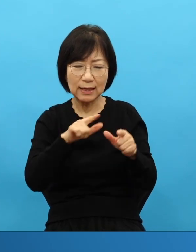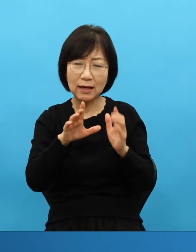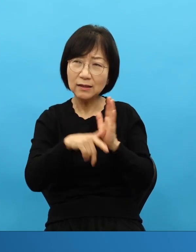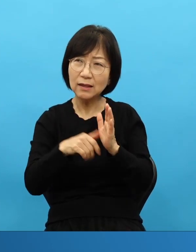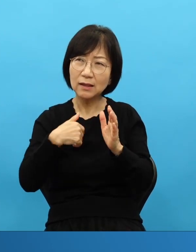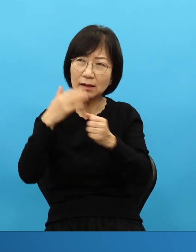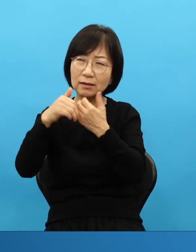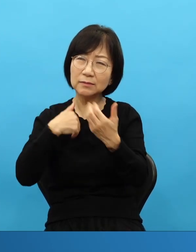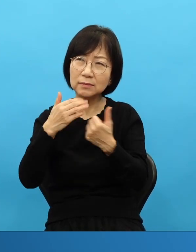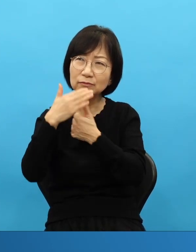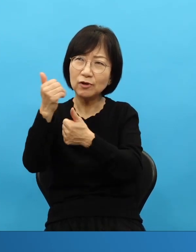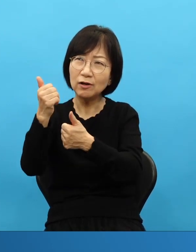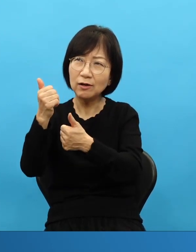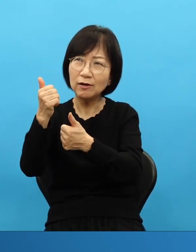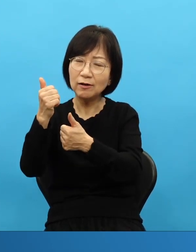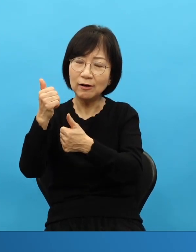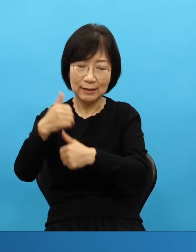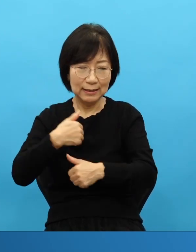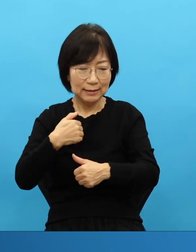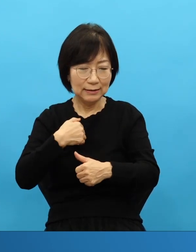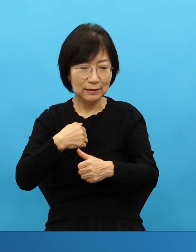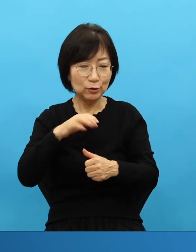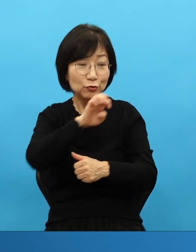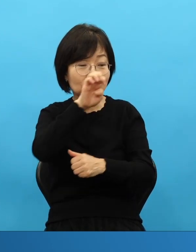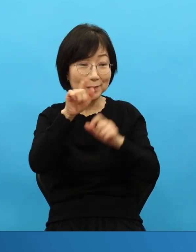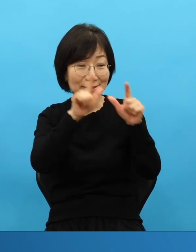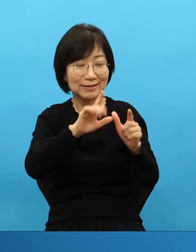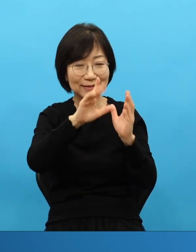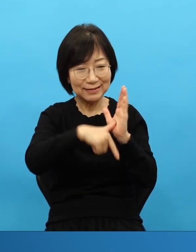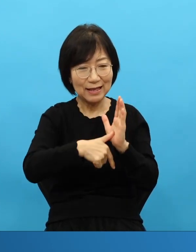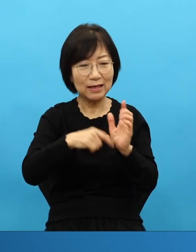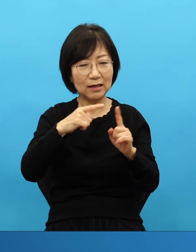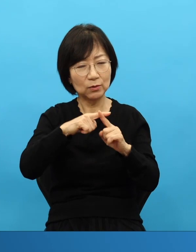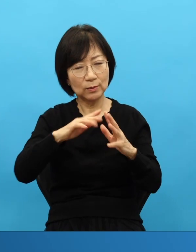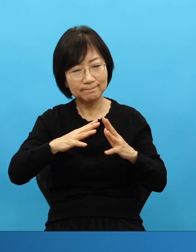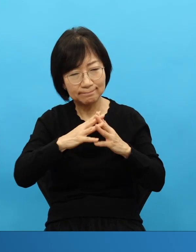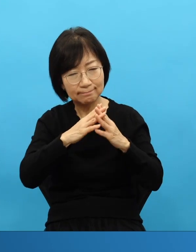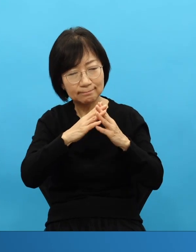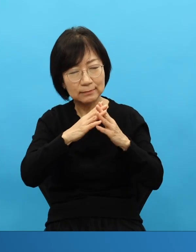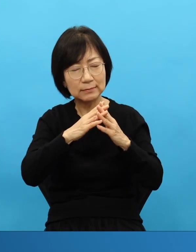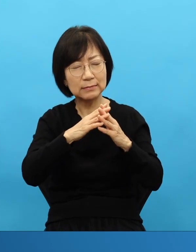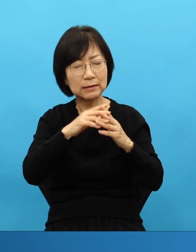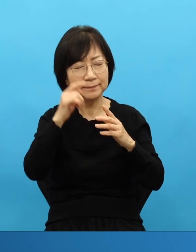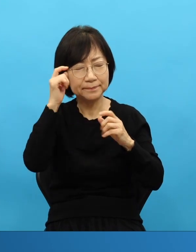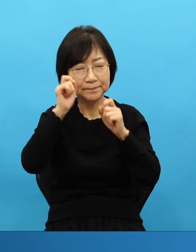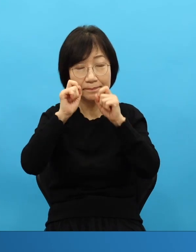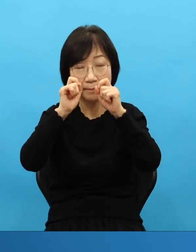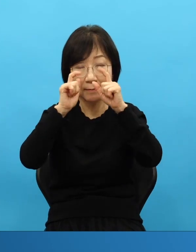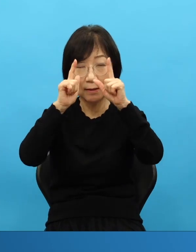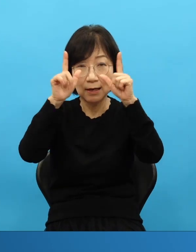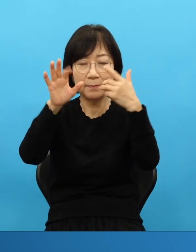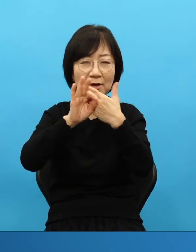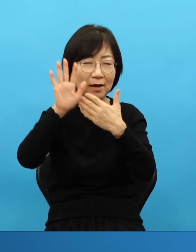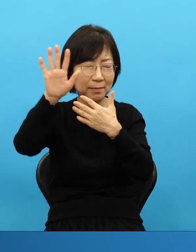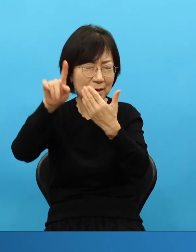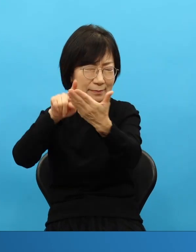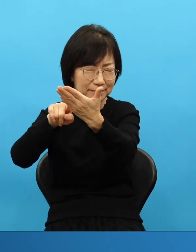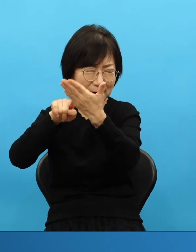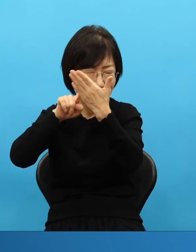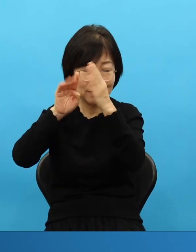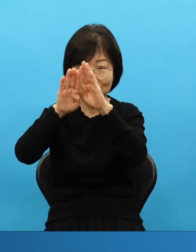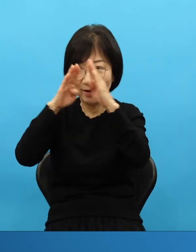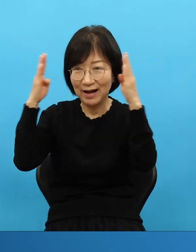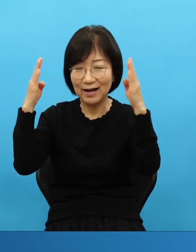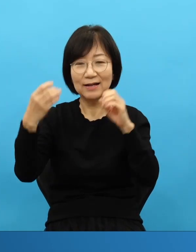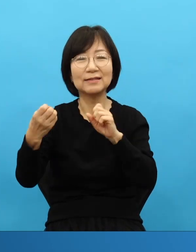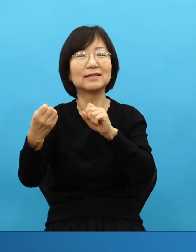하느냐 말이에요. While I'm living in Europe, if I can't do Europe evangelization, when will I do it? 그래야 뭐가 보이는 거예요. Only then can you really 거기도 see. 며칠만 해보세요. And then